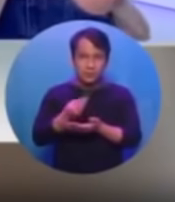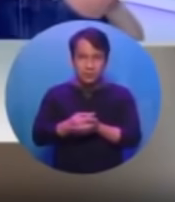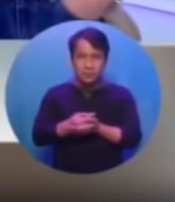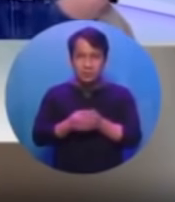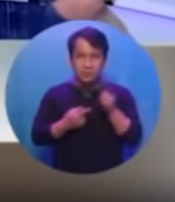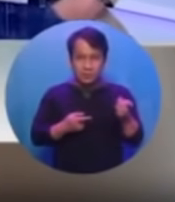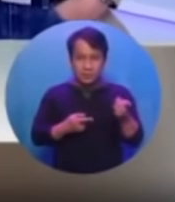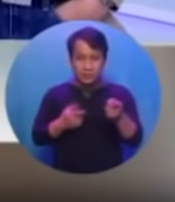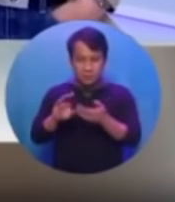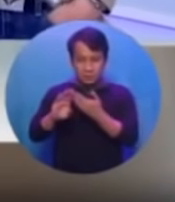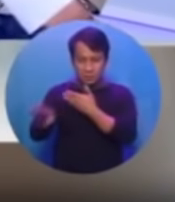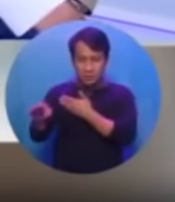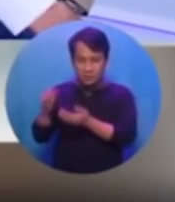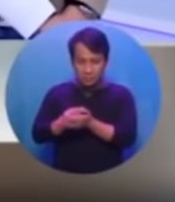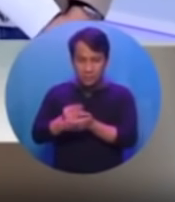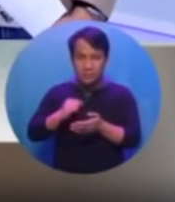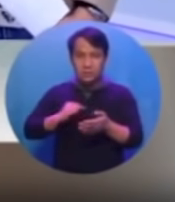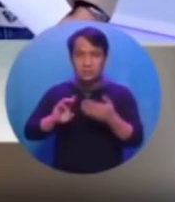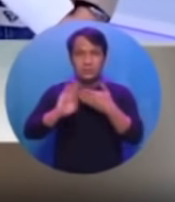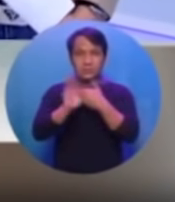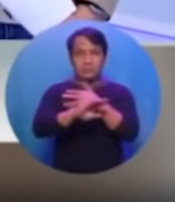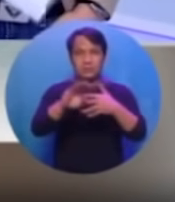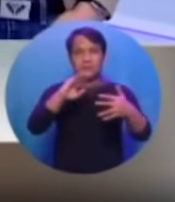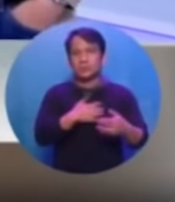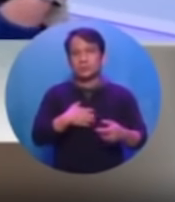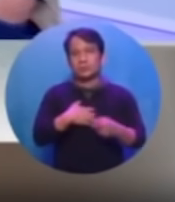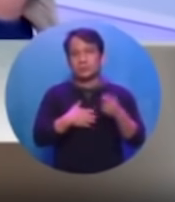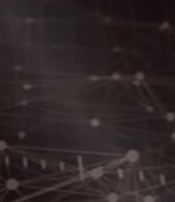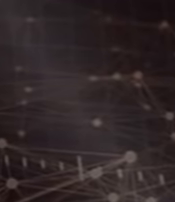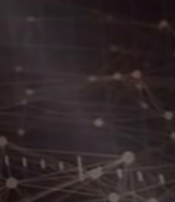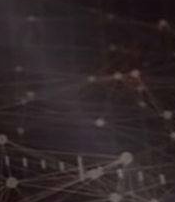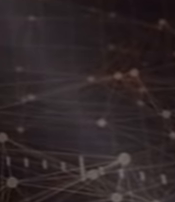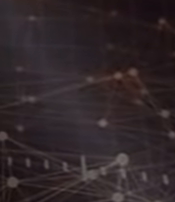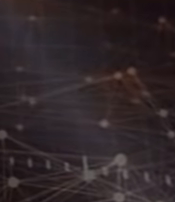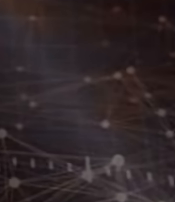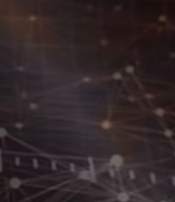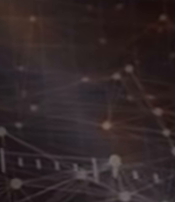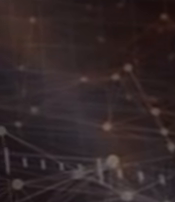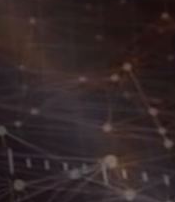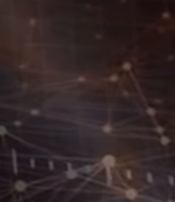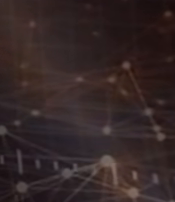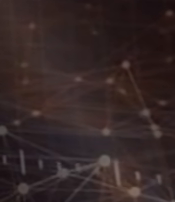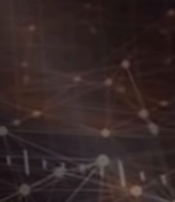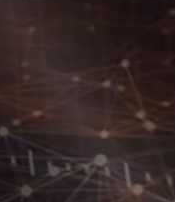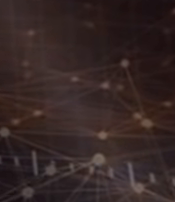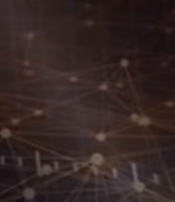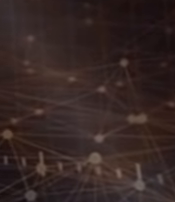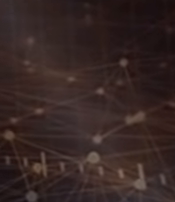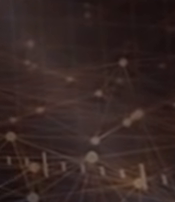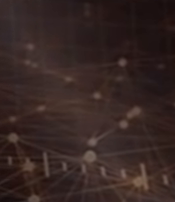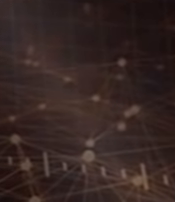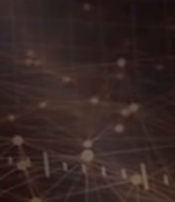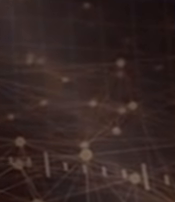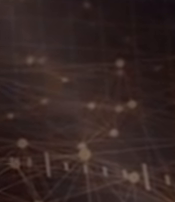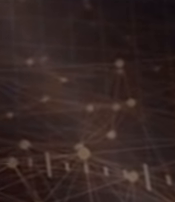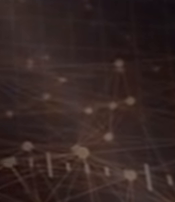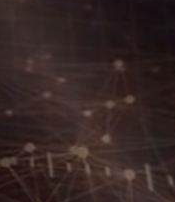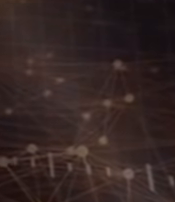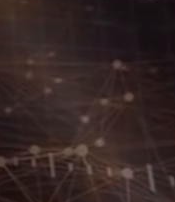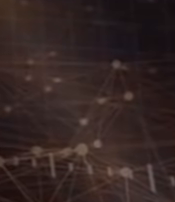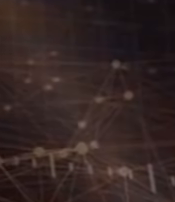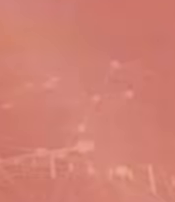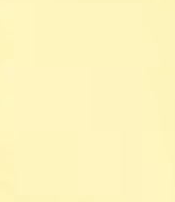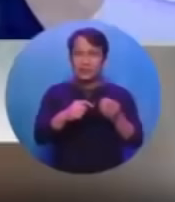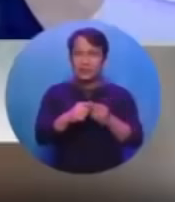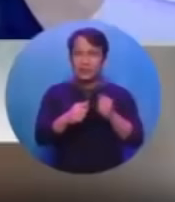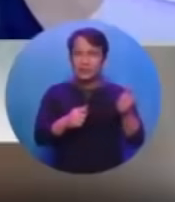pera pero nagdidemanda pa ng istapa? Opo. Ibang klase din itong si Sargento. Talagang nasa utak nito ang